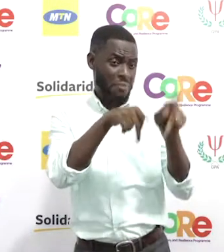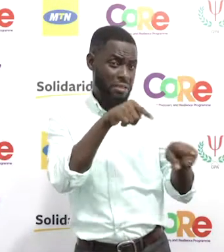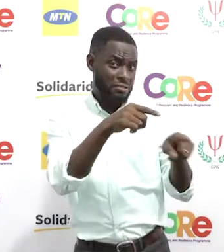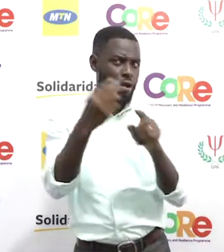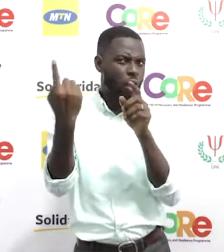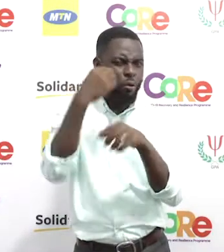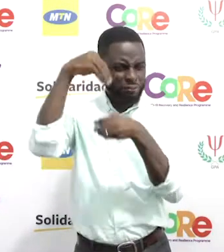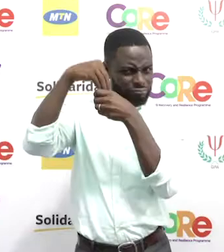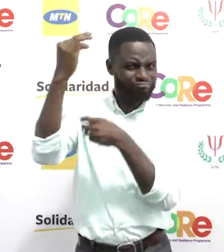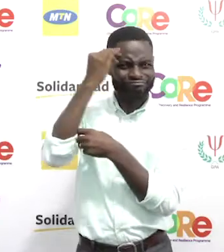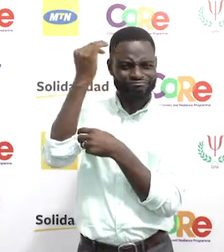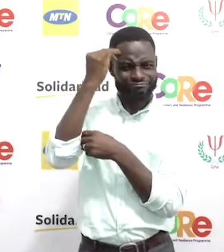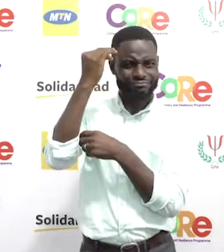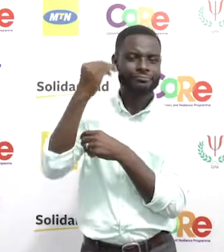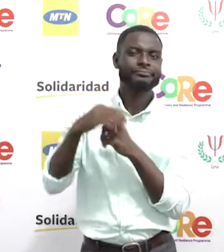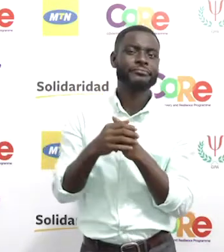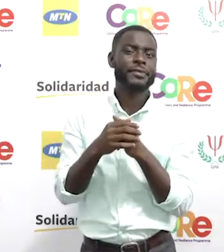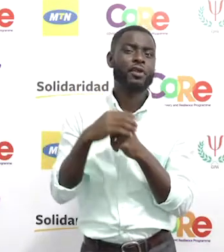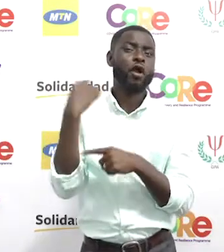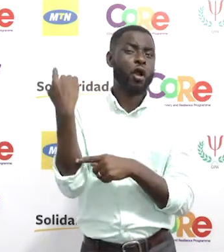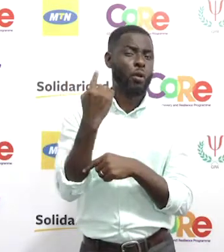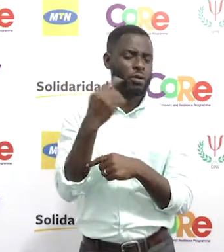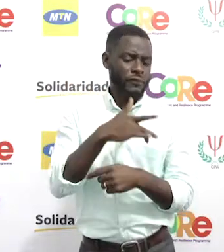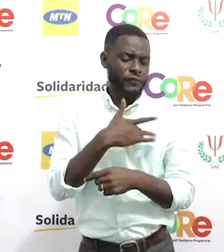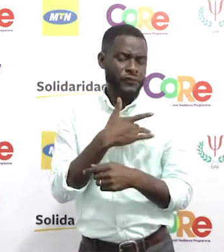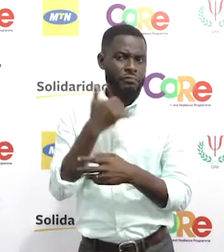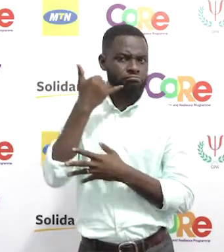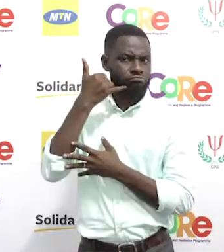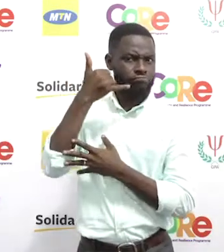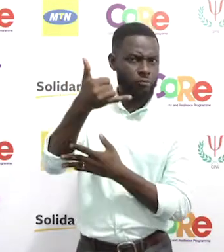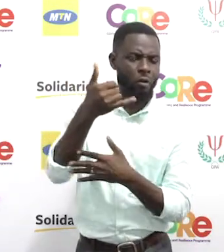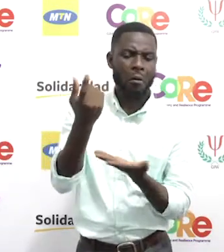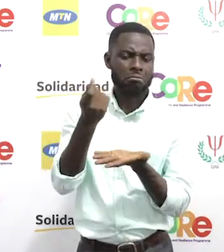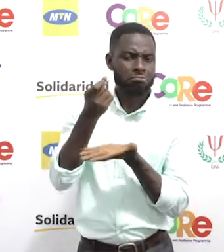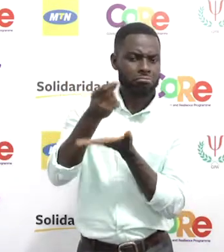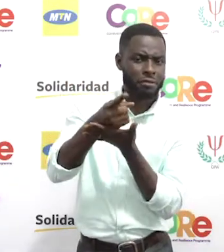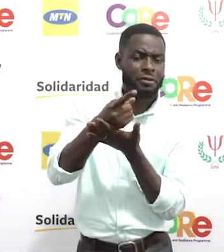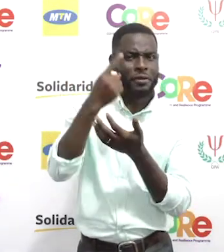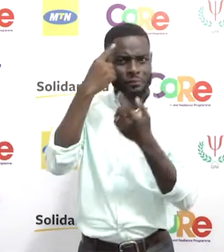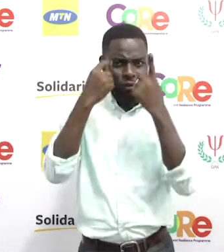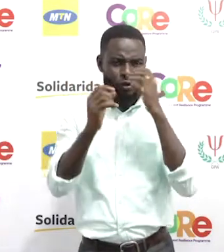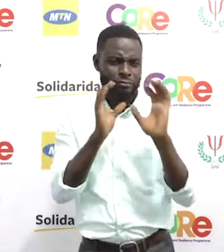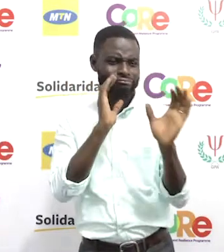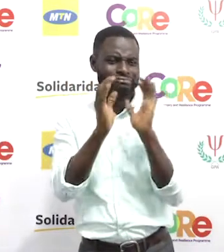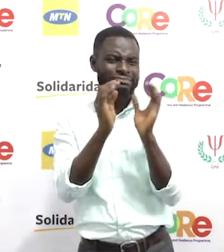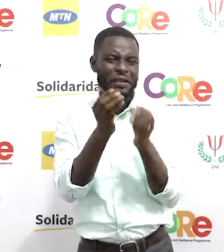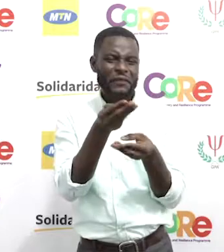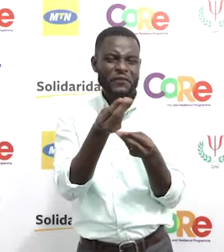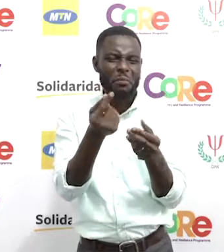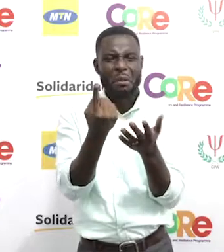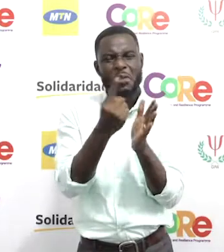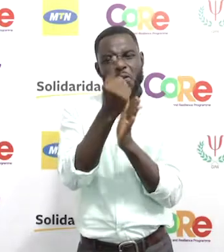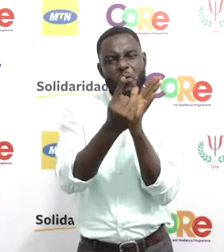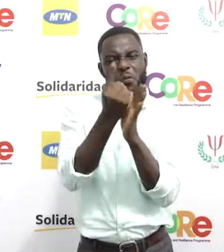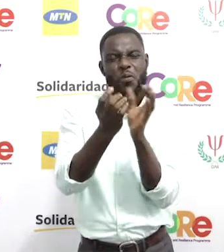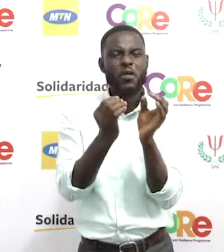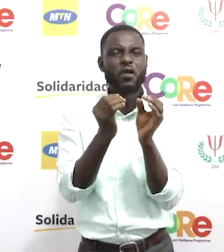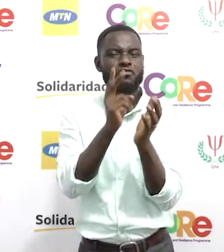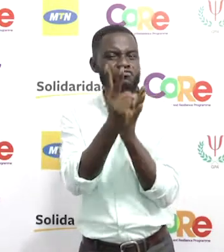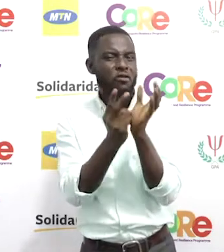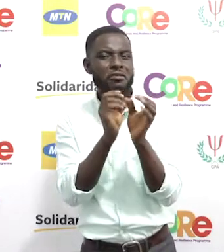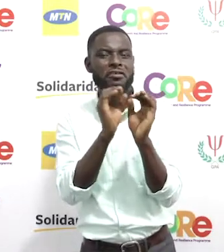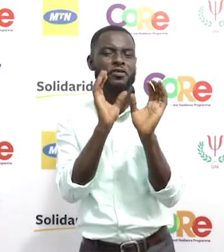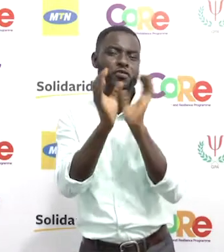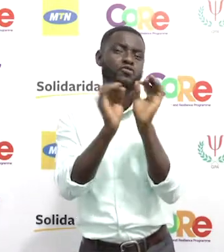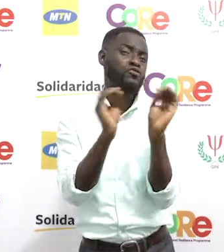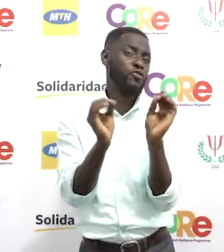E fi obwake otrale, no ke la yue, e jake ngble chwa fi o kone huwe, o ke le yue ku. Be piye, obanyo ya